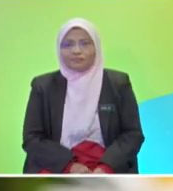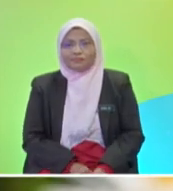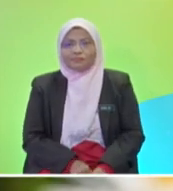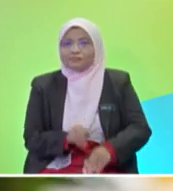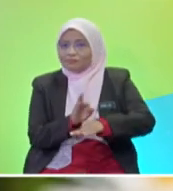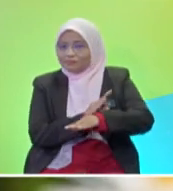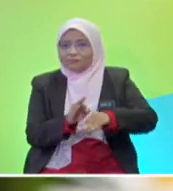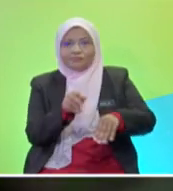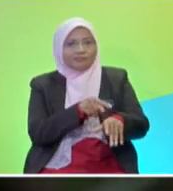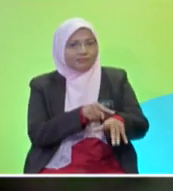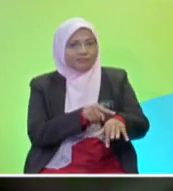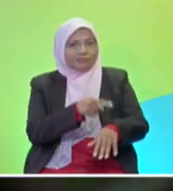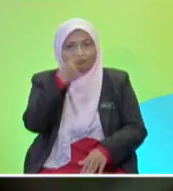untuk